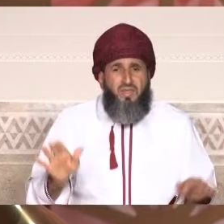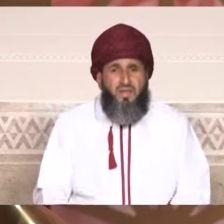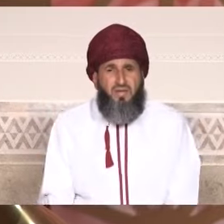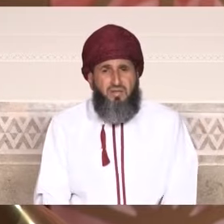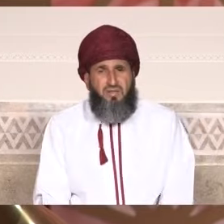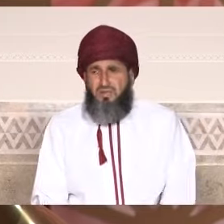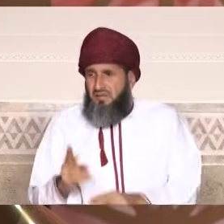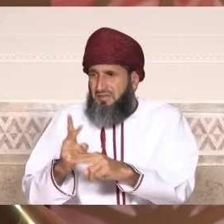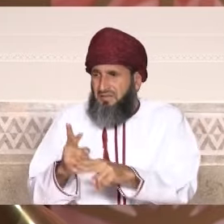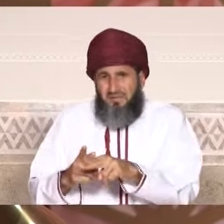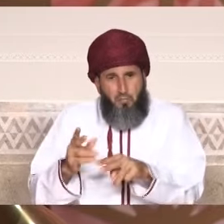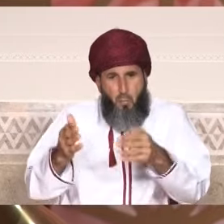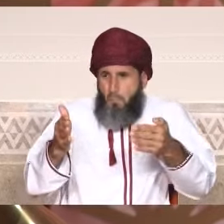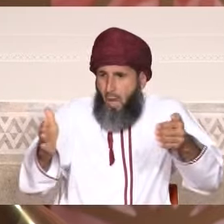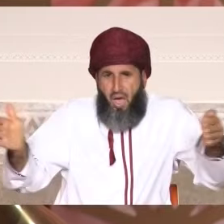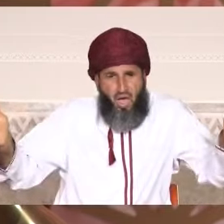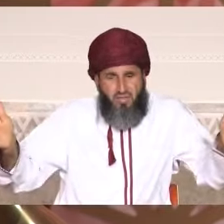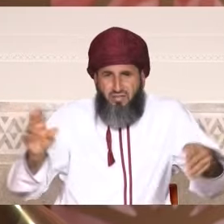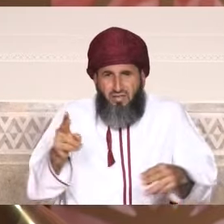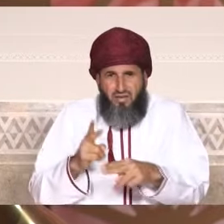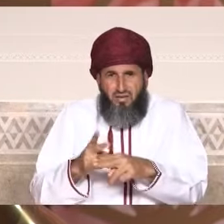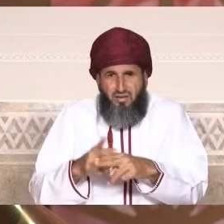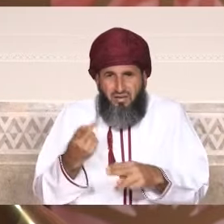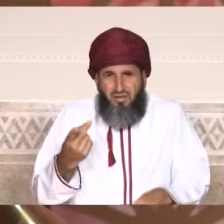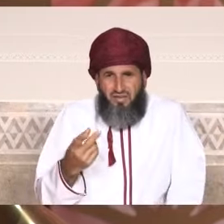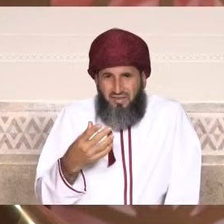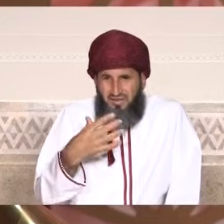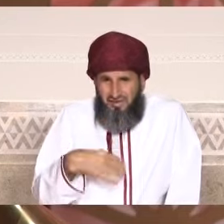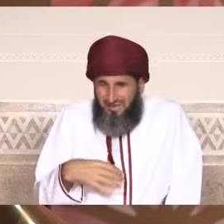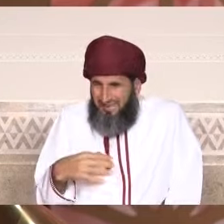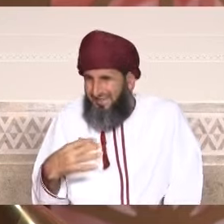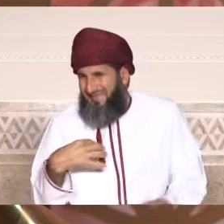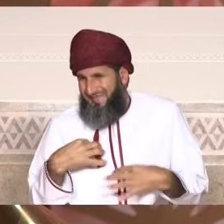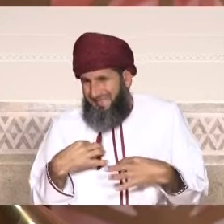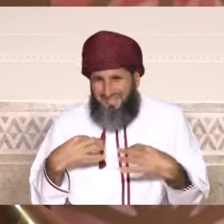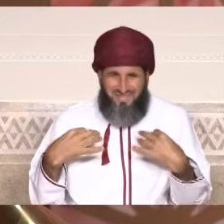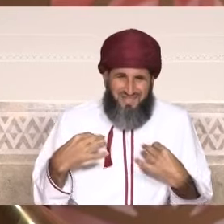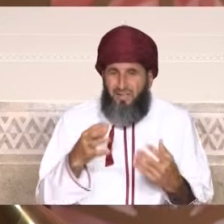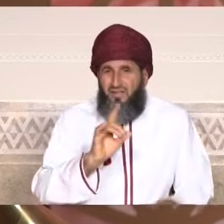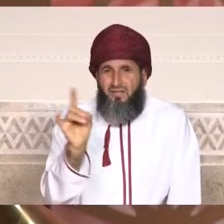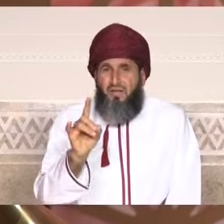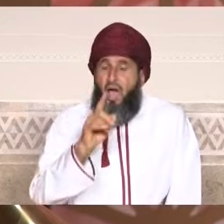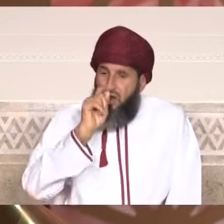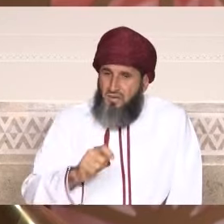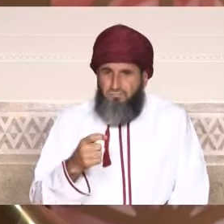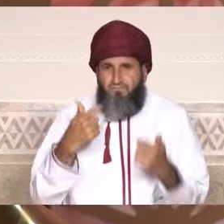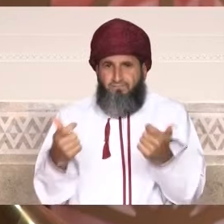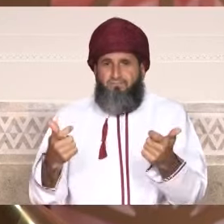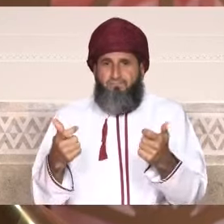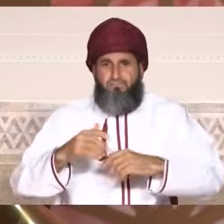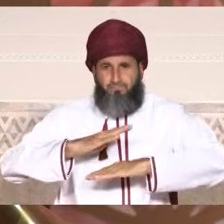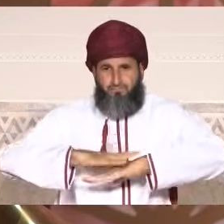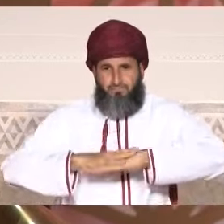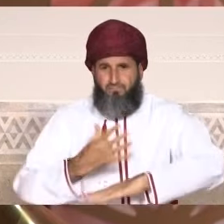فطريقة الحديث لا بد أن لا يكون فيها خضوع وخناء، ثم الحديث نفسه أن